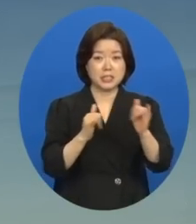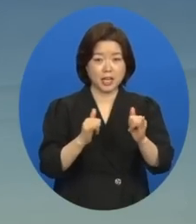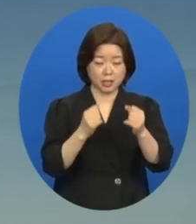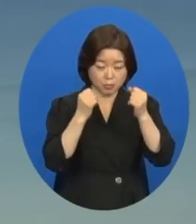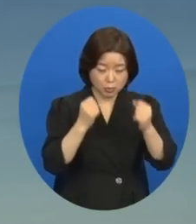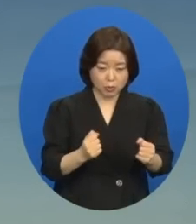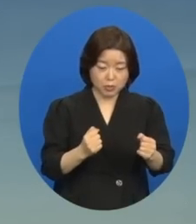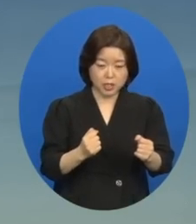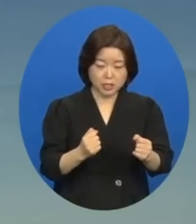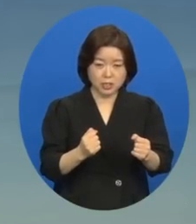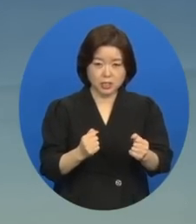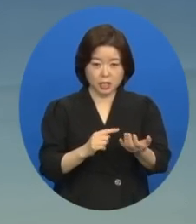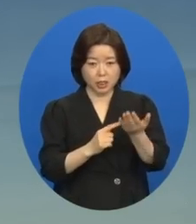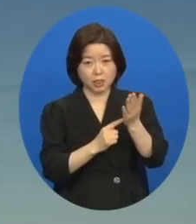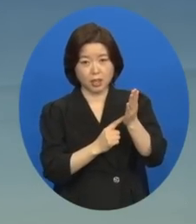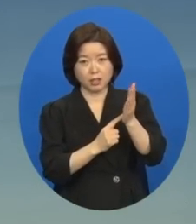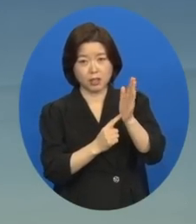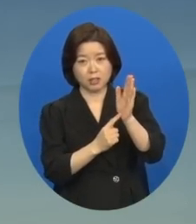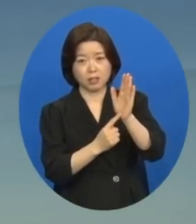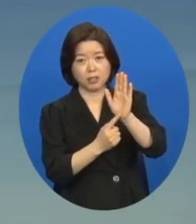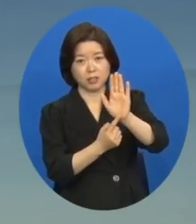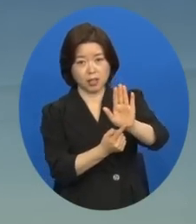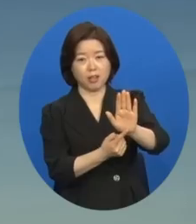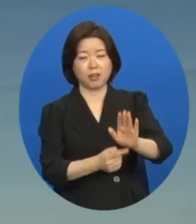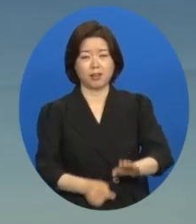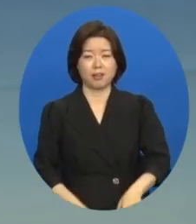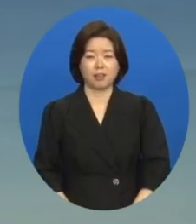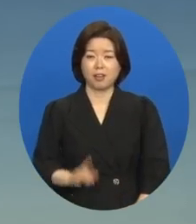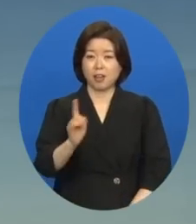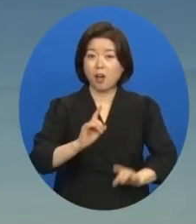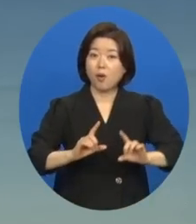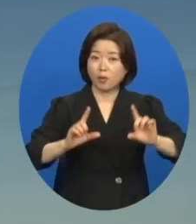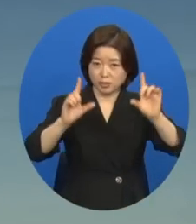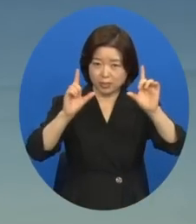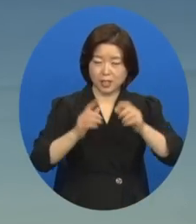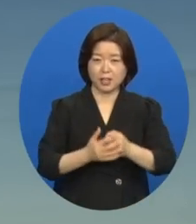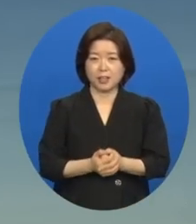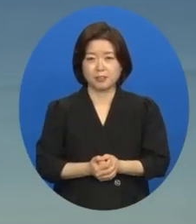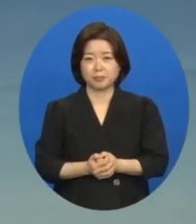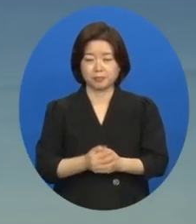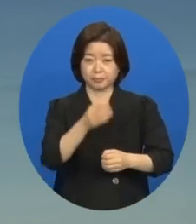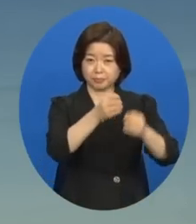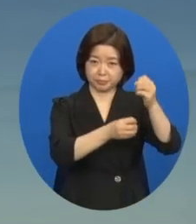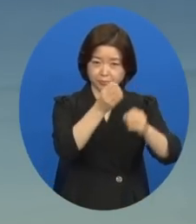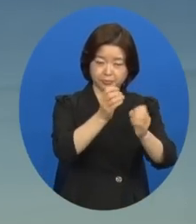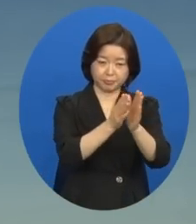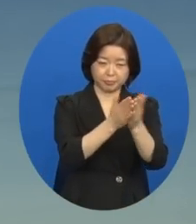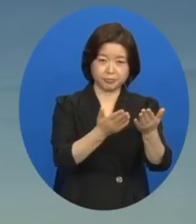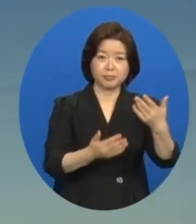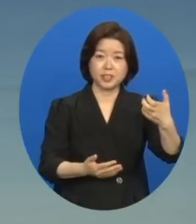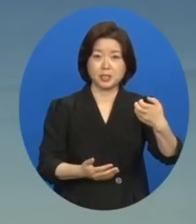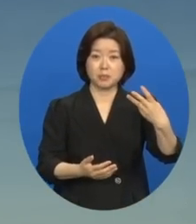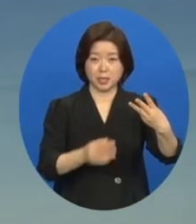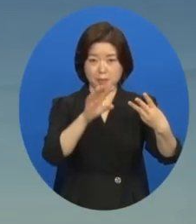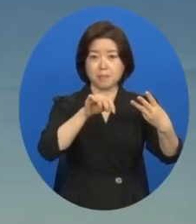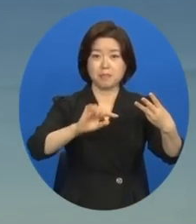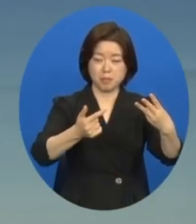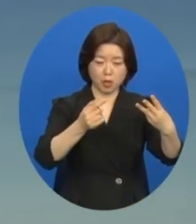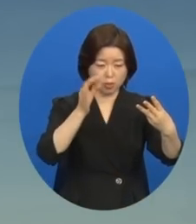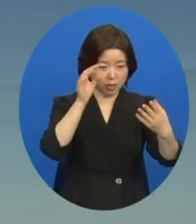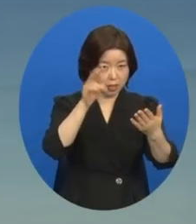조금씩 조금씩 드러내주기 시작했습니다. 그러던 어느 날 시편 73편을